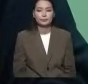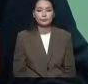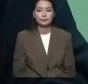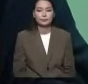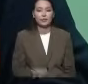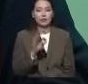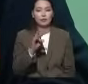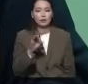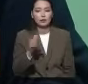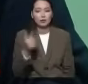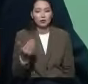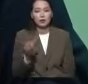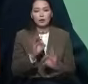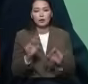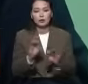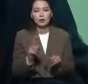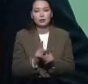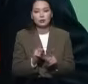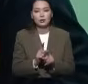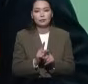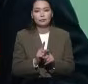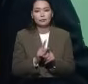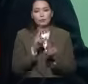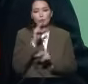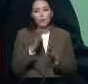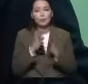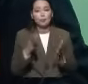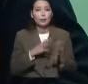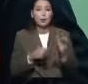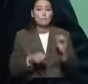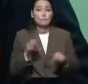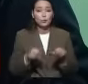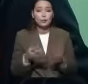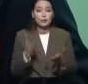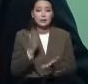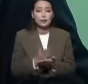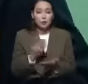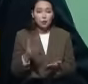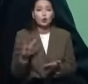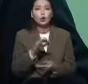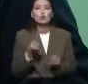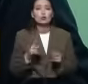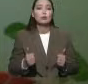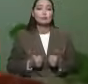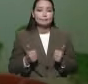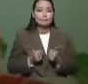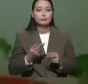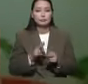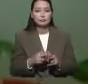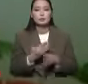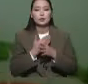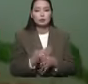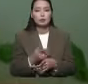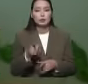айтқандай, жетті жүрегімізге. Мүмкіндік болса, қолымызға келгенше көмектесуіміз керек дегенде ойға